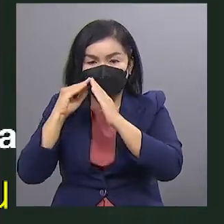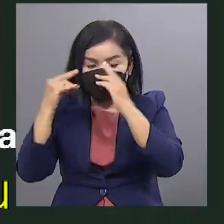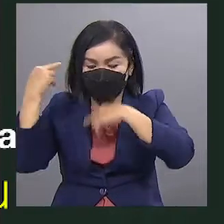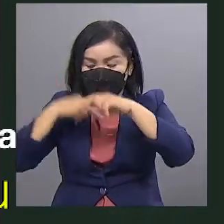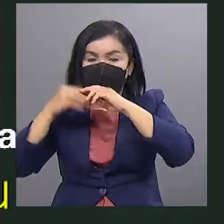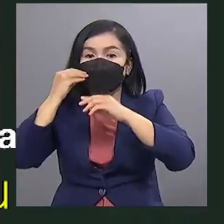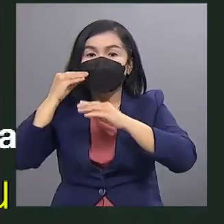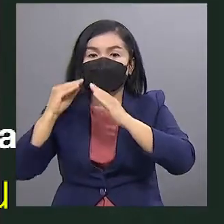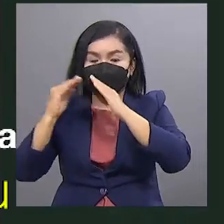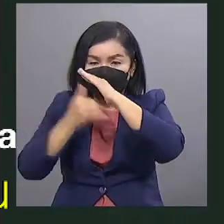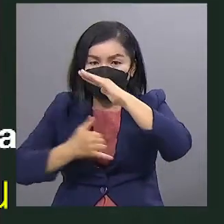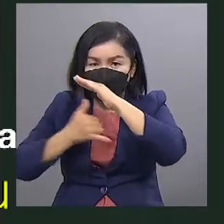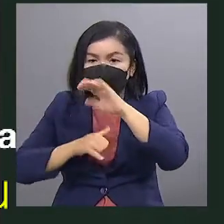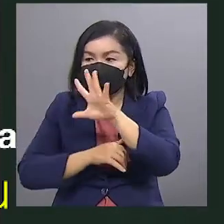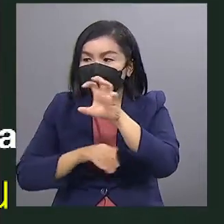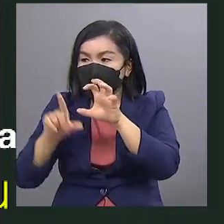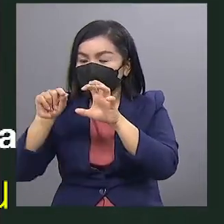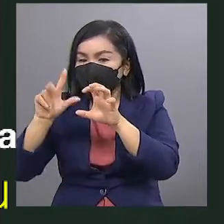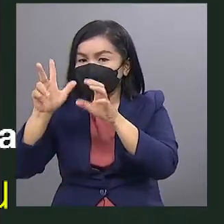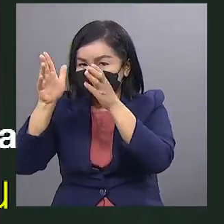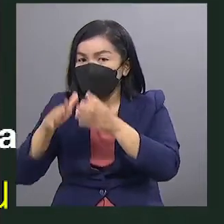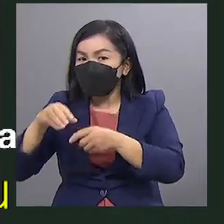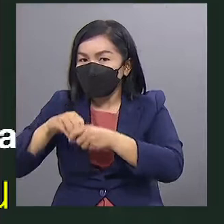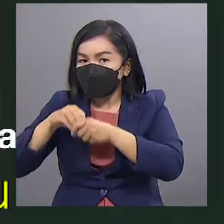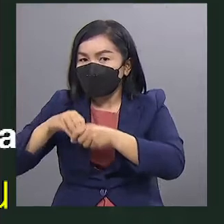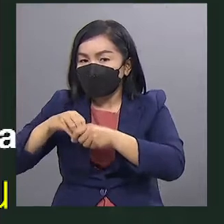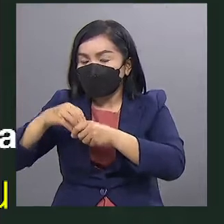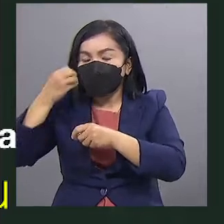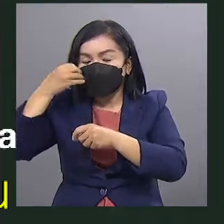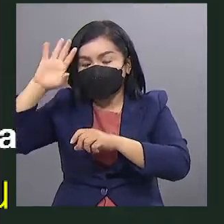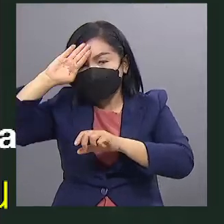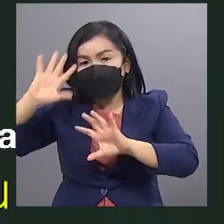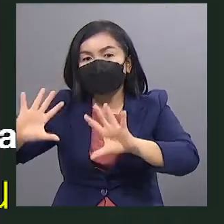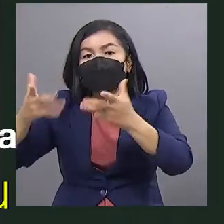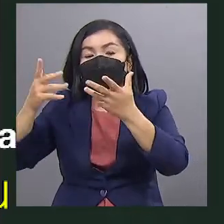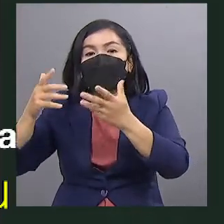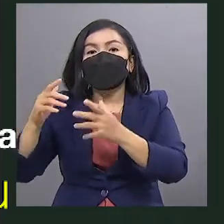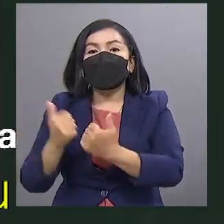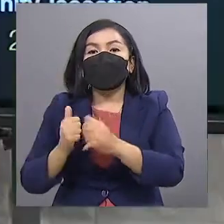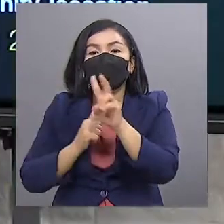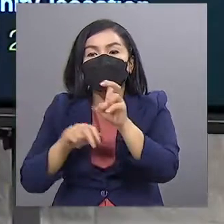23 คนตอนนี้หายไปแล้วกว่า 222 คน